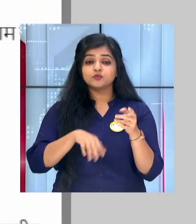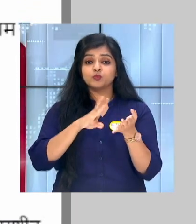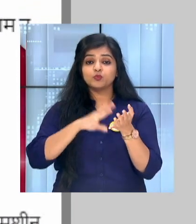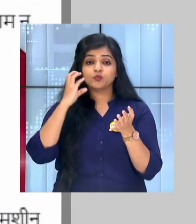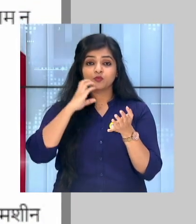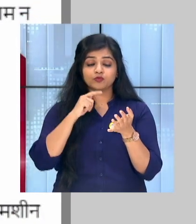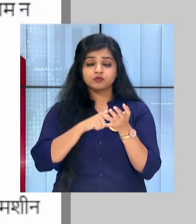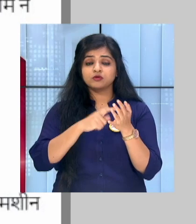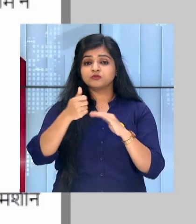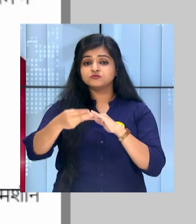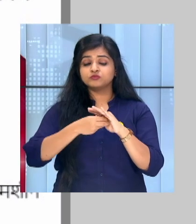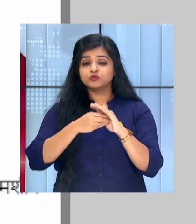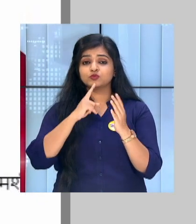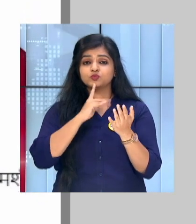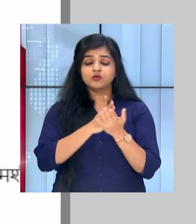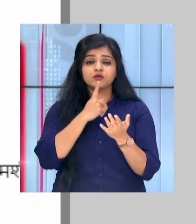അനീതിയുടെയും അഴിമതിയുടെയും